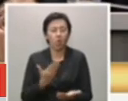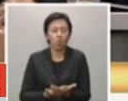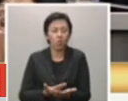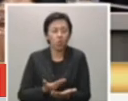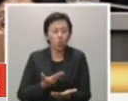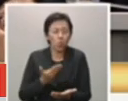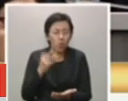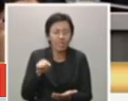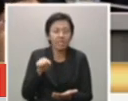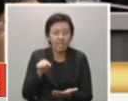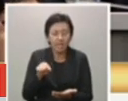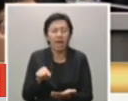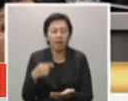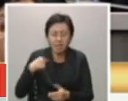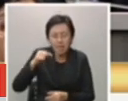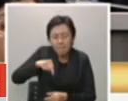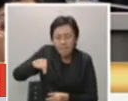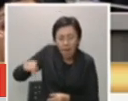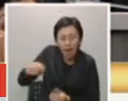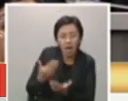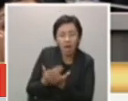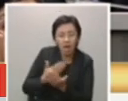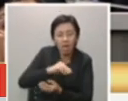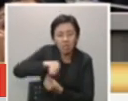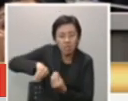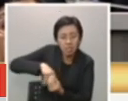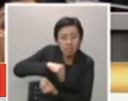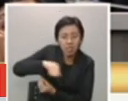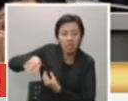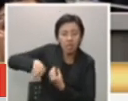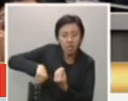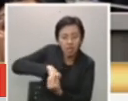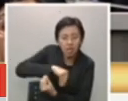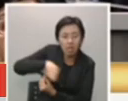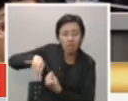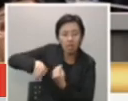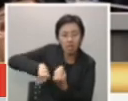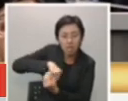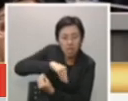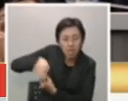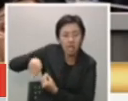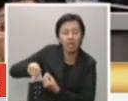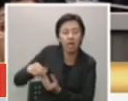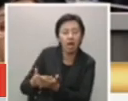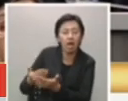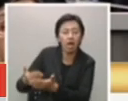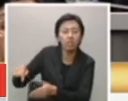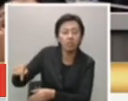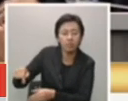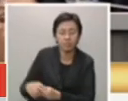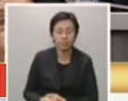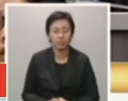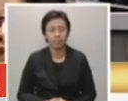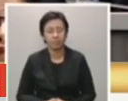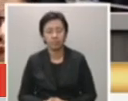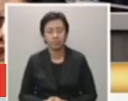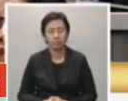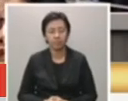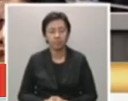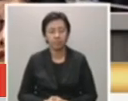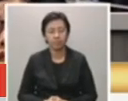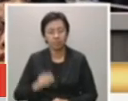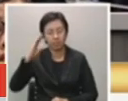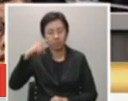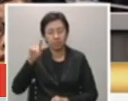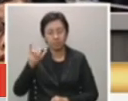านอุ้มชูนั่นแหละครับไม่กี่รายเงินมันไหลไปหาเขาหมดโดยสรุปแทนที่พลเอกประยุทธ์จะลดขนาดของ